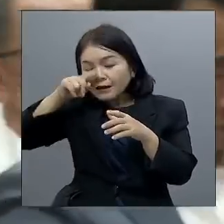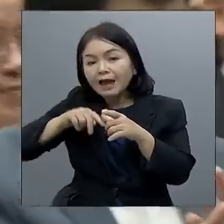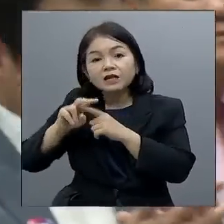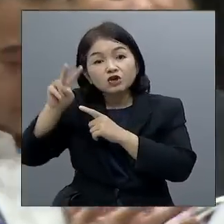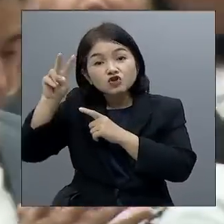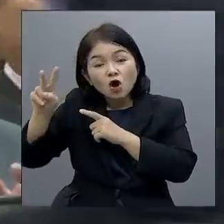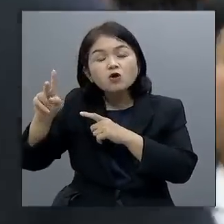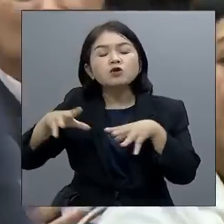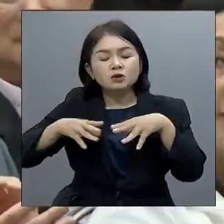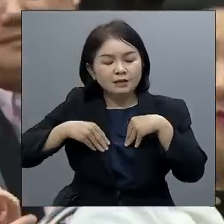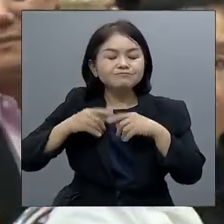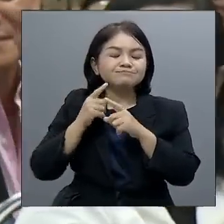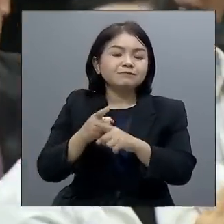ในหลักการนี้ค่ะ